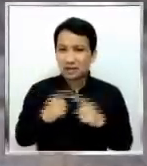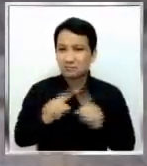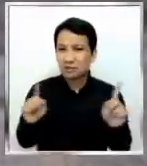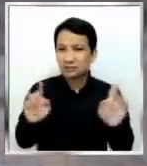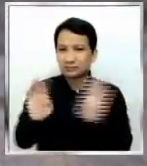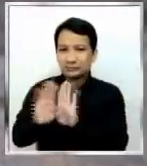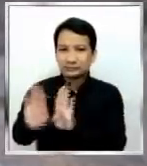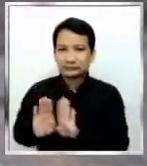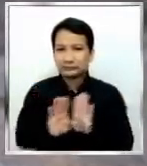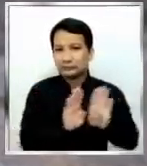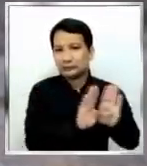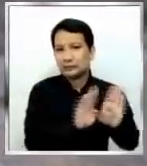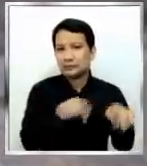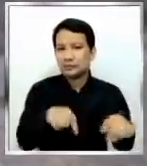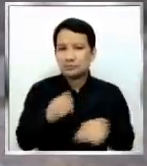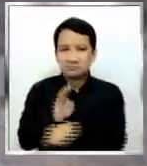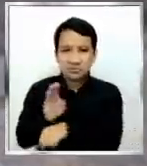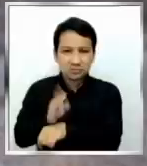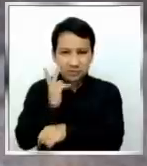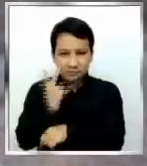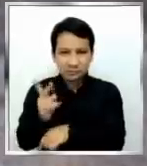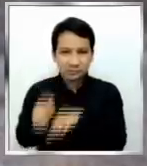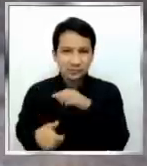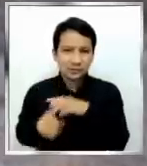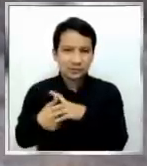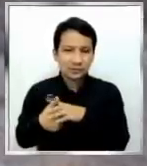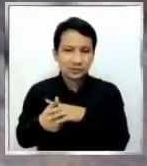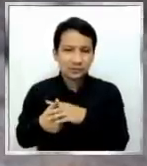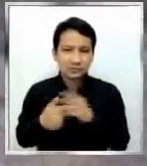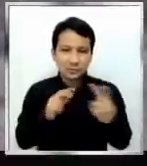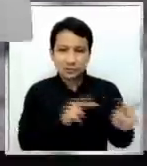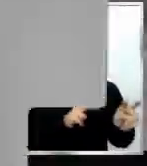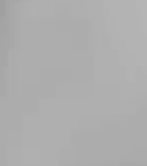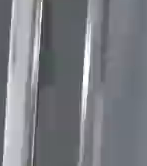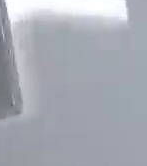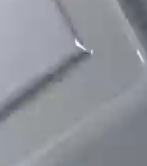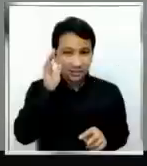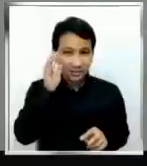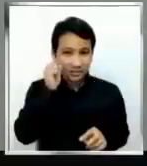at establisimiento ang kanilang naabutan. Tinutukan niya ni Katrina Son.